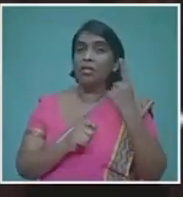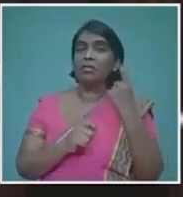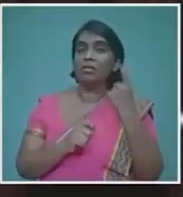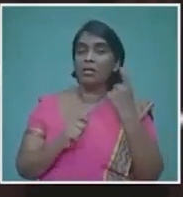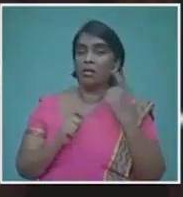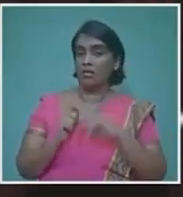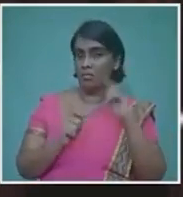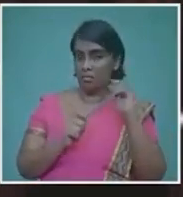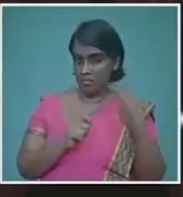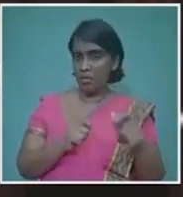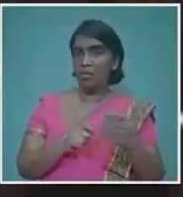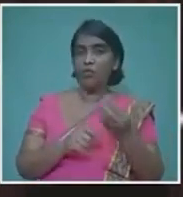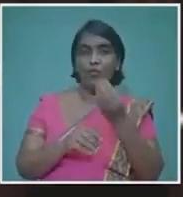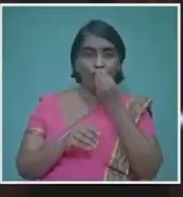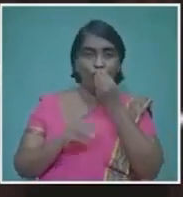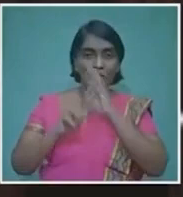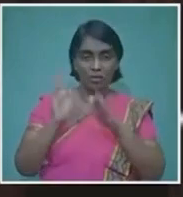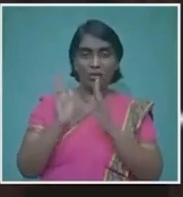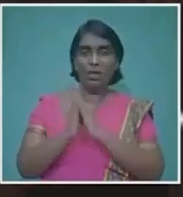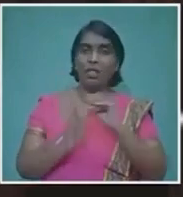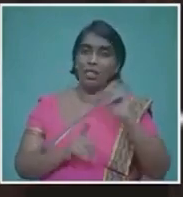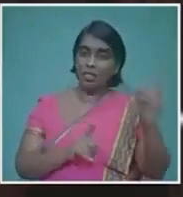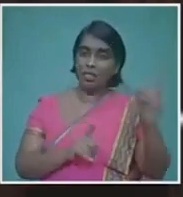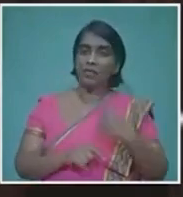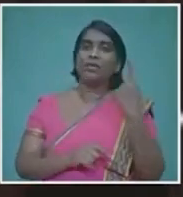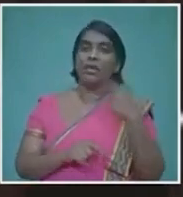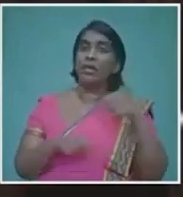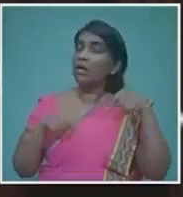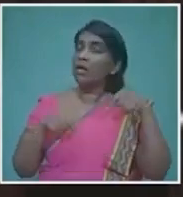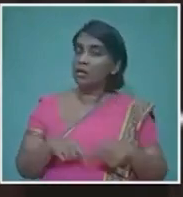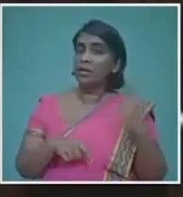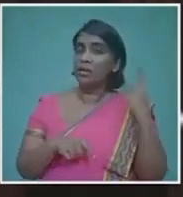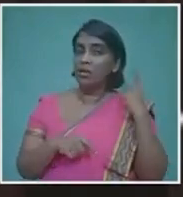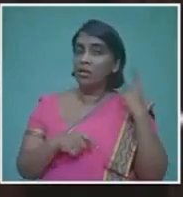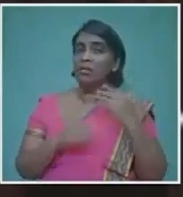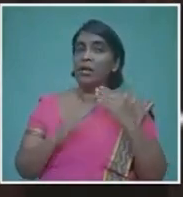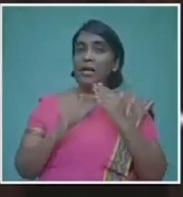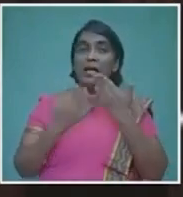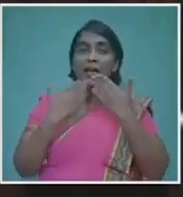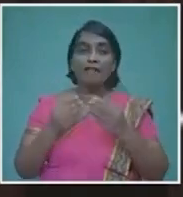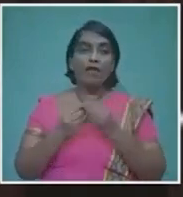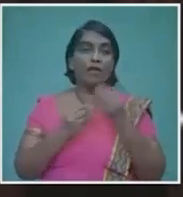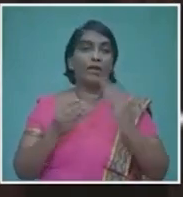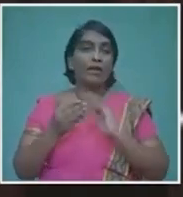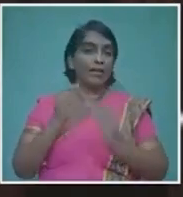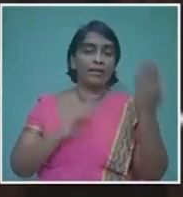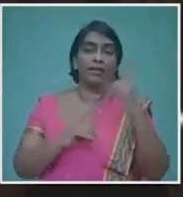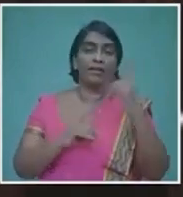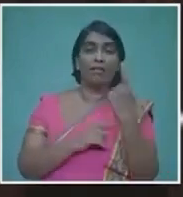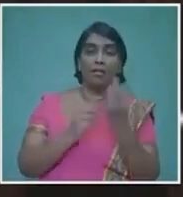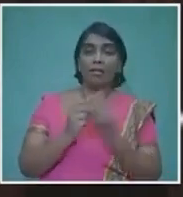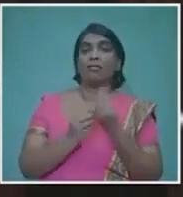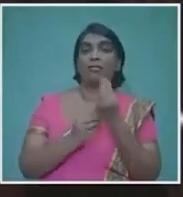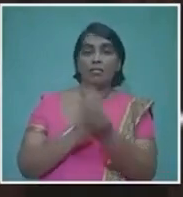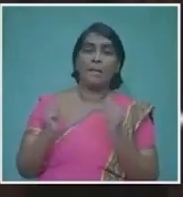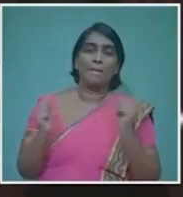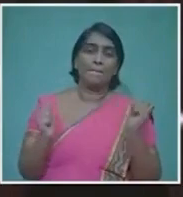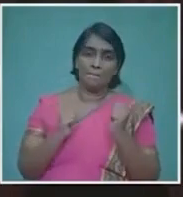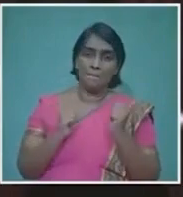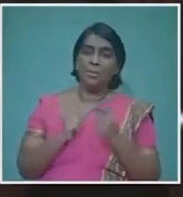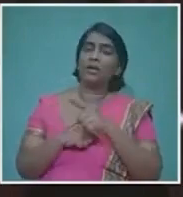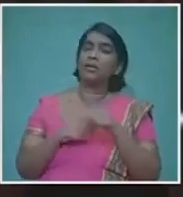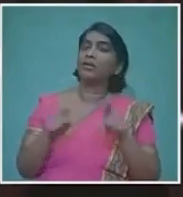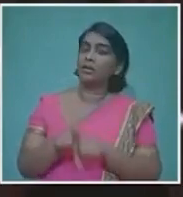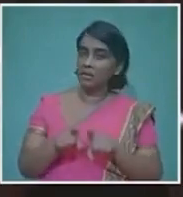රුපියල් 1000ක්. ඒ කියන්නේ යාගේ කෑම වීදම. ඒක දවසරම 1000යි. අද වෙනකොට සොල්දාදුවන්ට නිවාඩු දෙන්න ඇලු ගෙදර යන්න. මොකද ඒ රුපියල් 1000 දෙන්න වෙයි කියලා බයට.